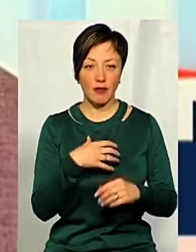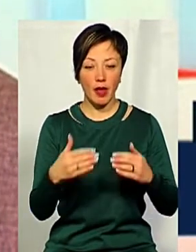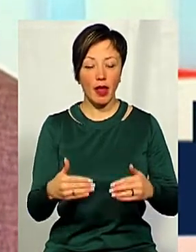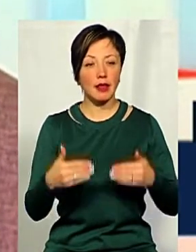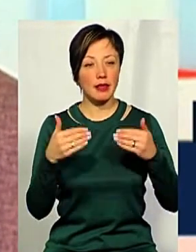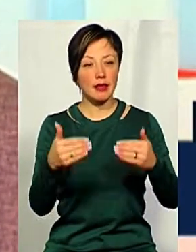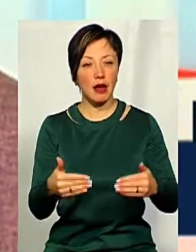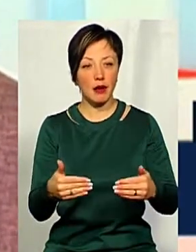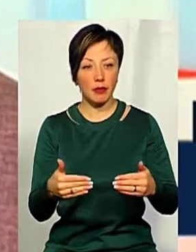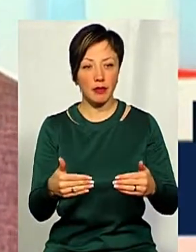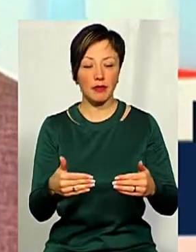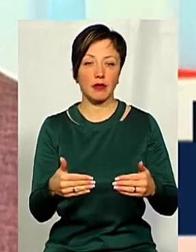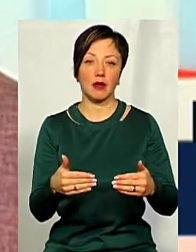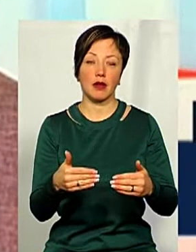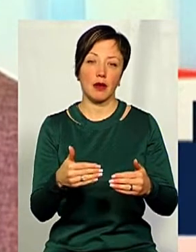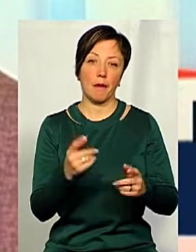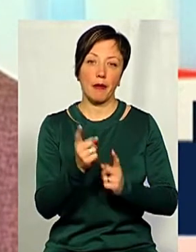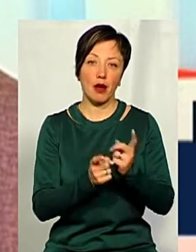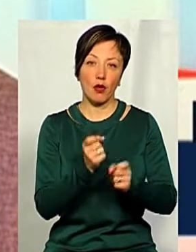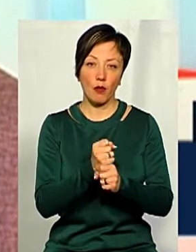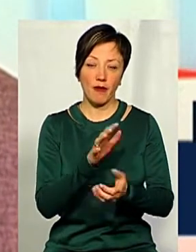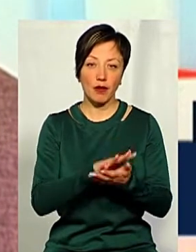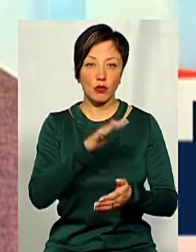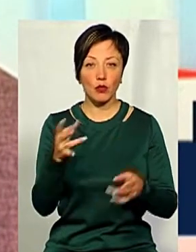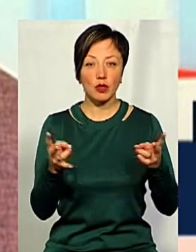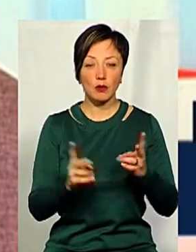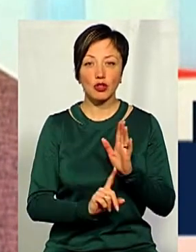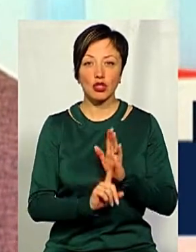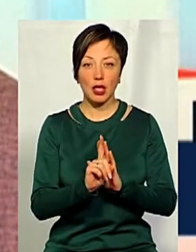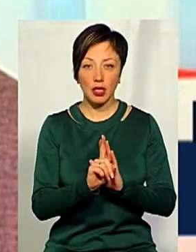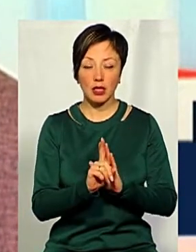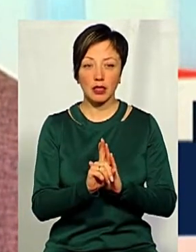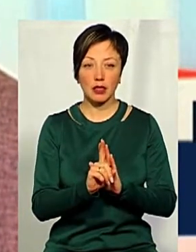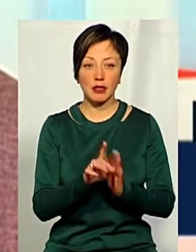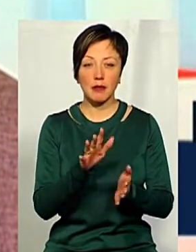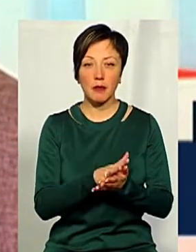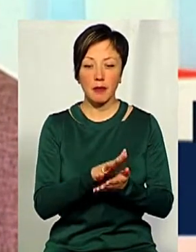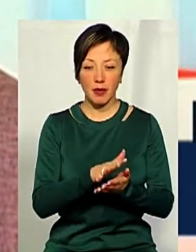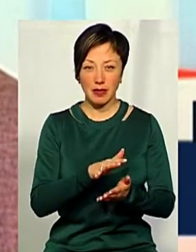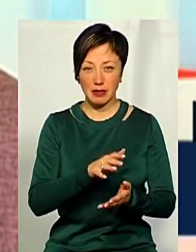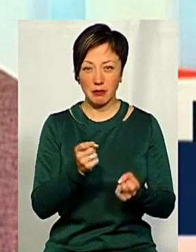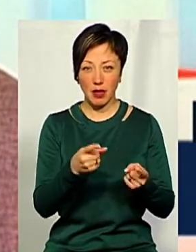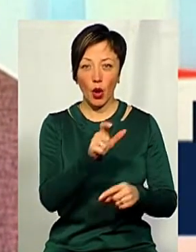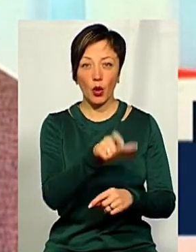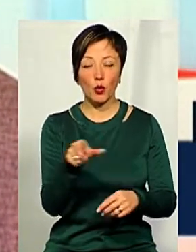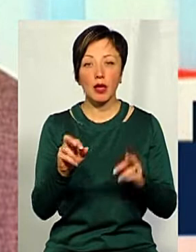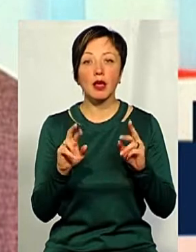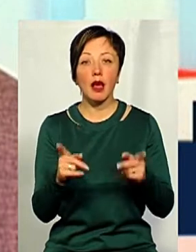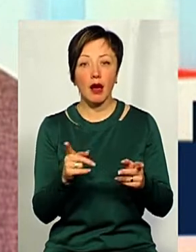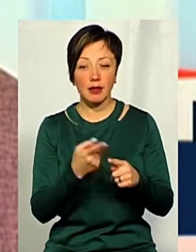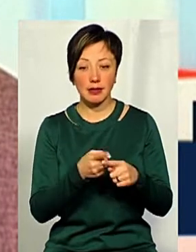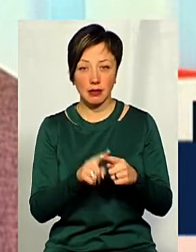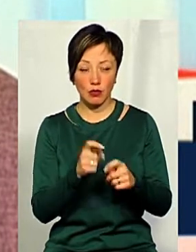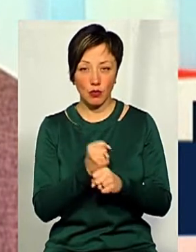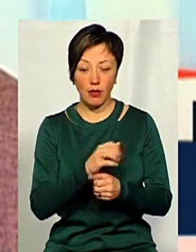етапів поводження з відходами. Але насправді потрібно починати перше з поводження з відходами людей, тобто як вони з ними поводяться.